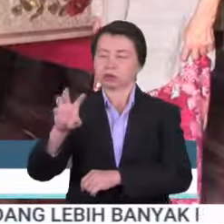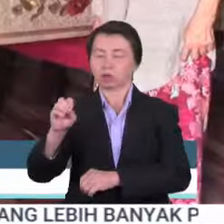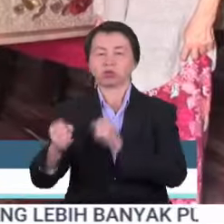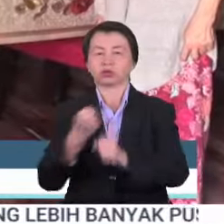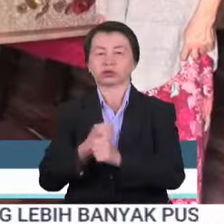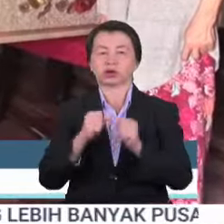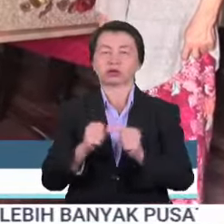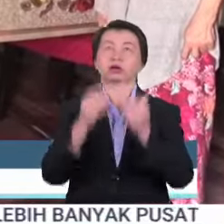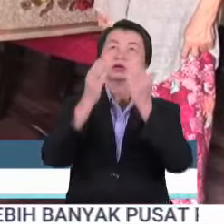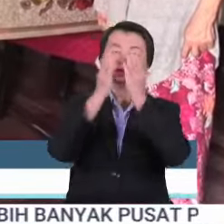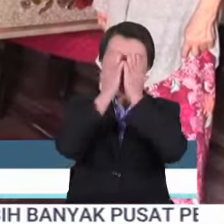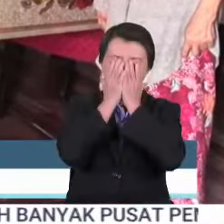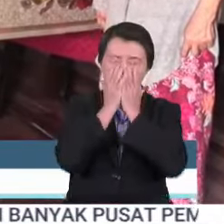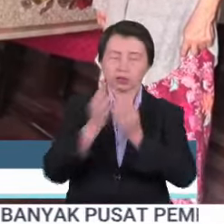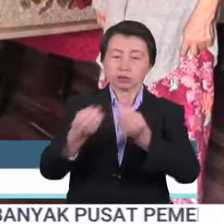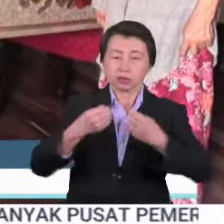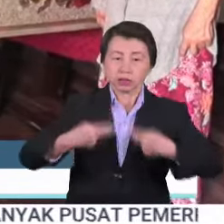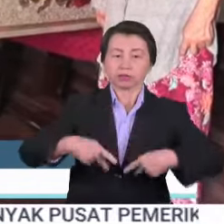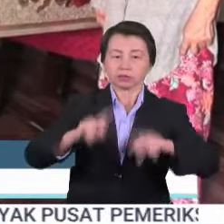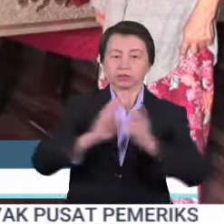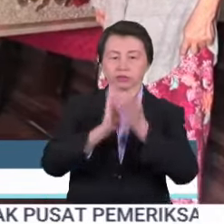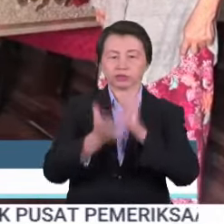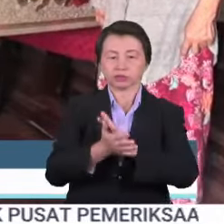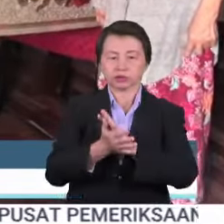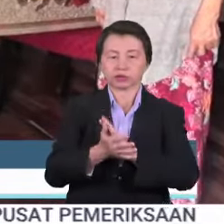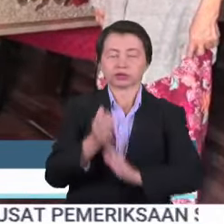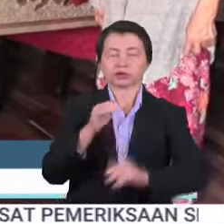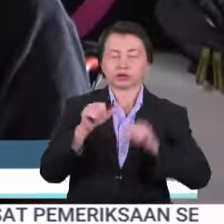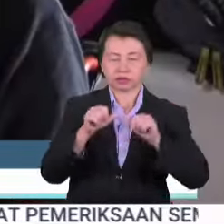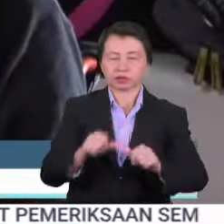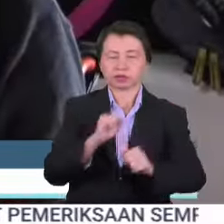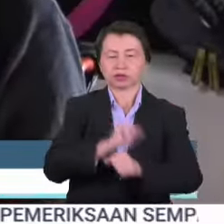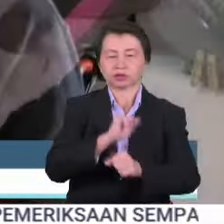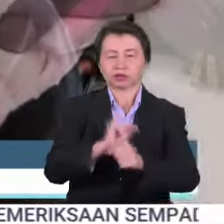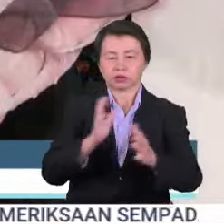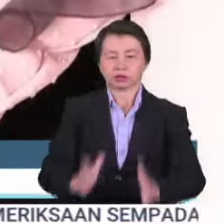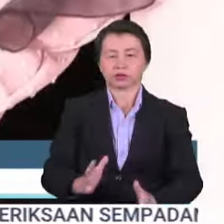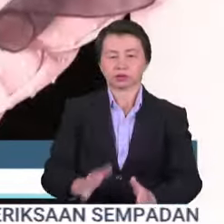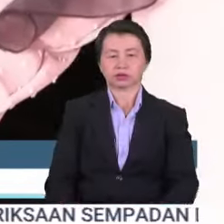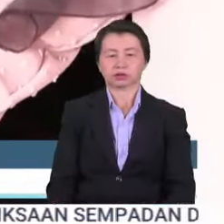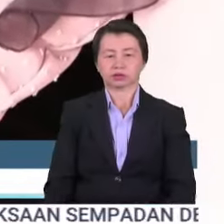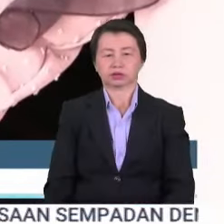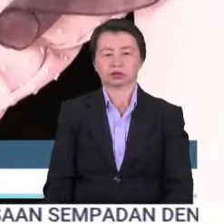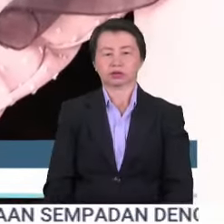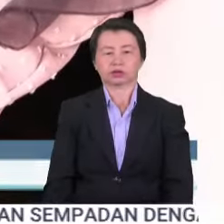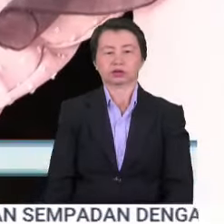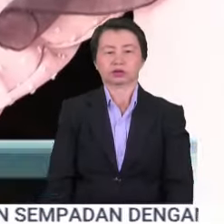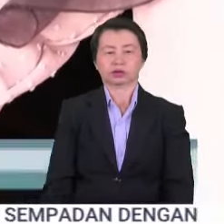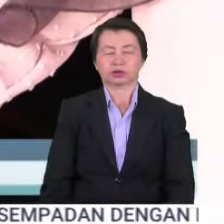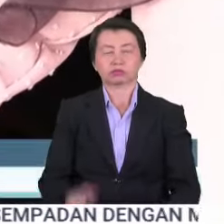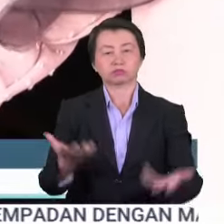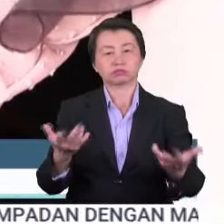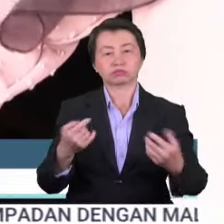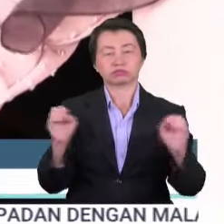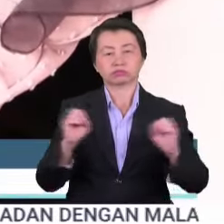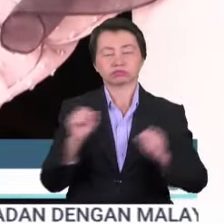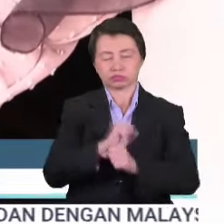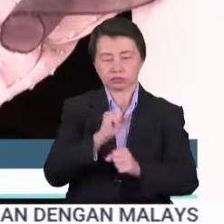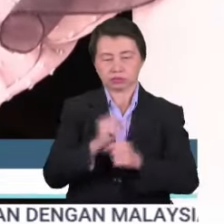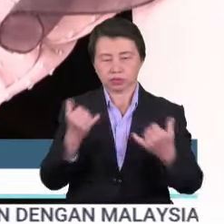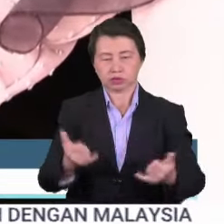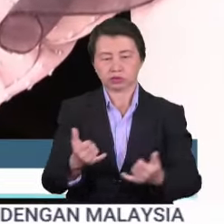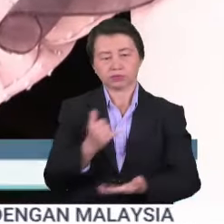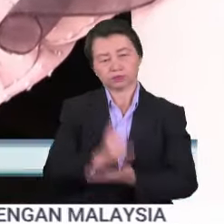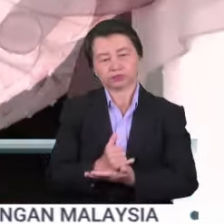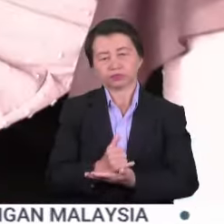lalu bersyukur kerana diberi peluang menjadi peneroka Felda. Kadang-kadang perempuan tidak apa kerja kan, masuk sini